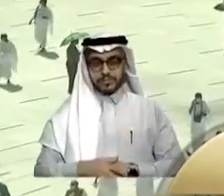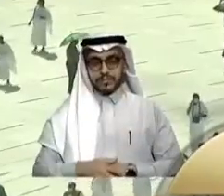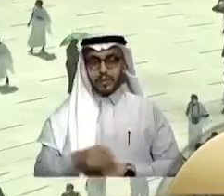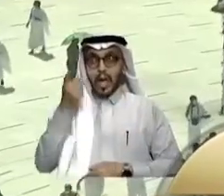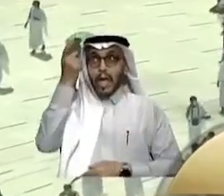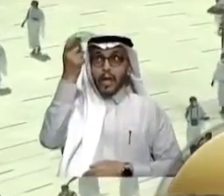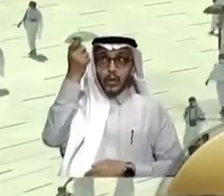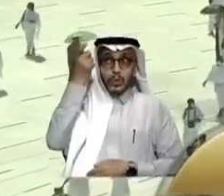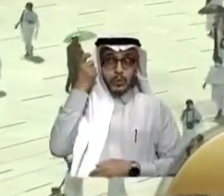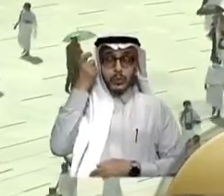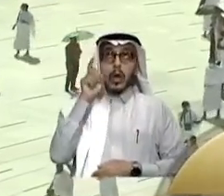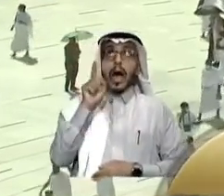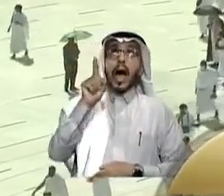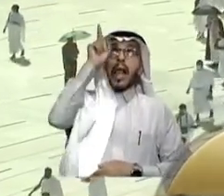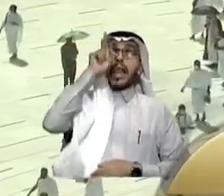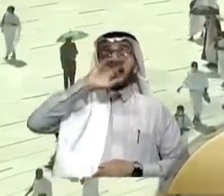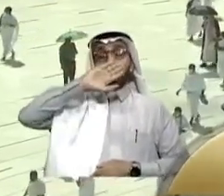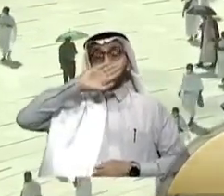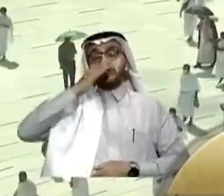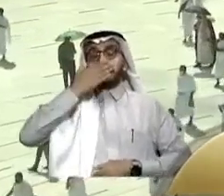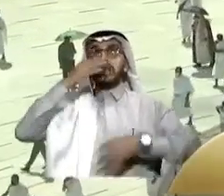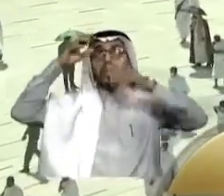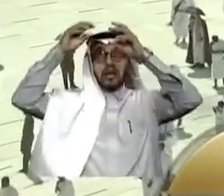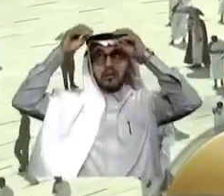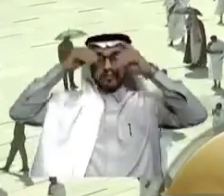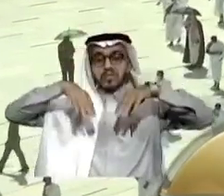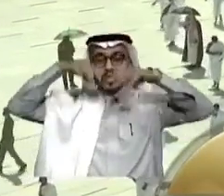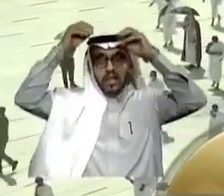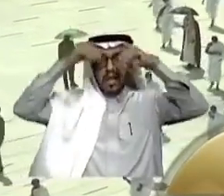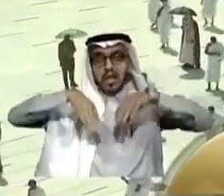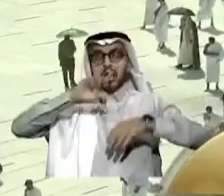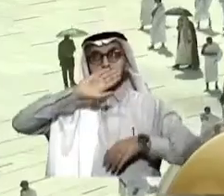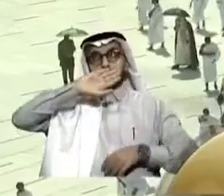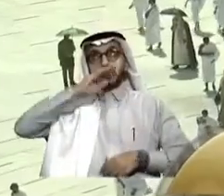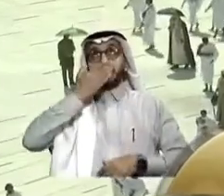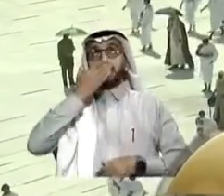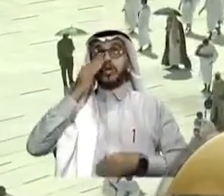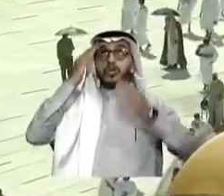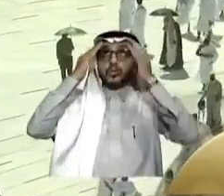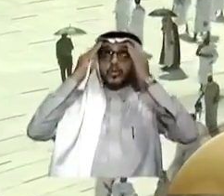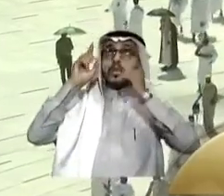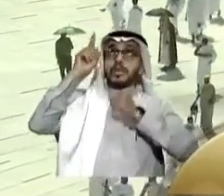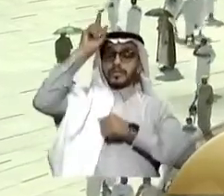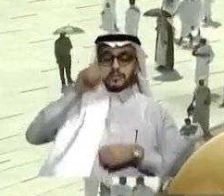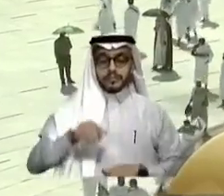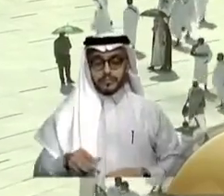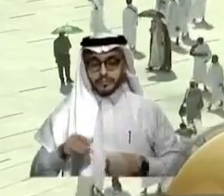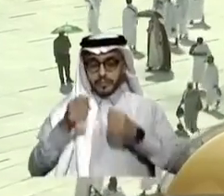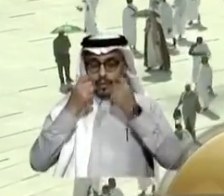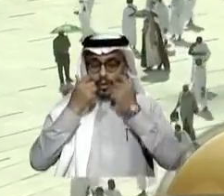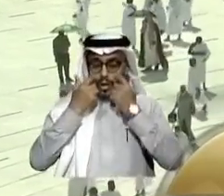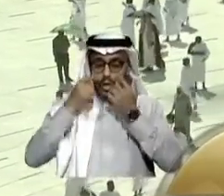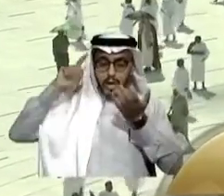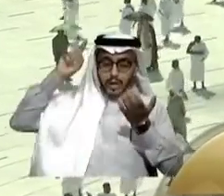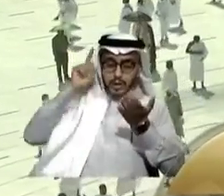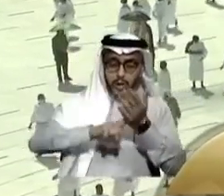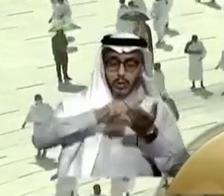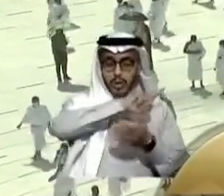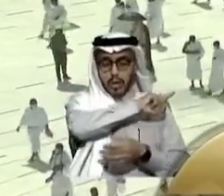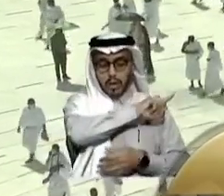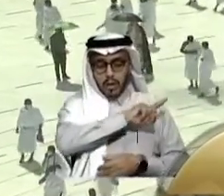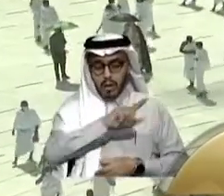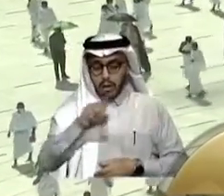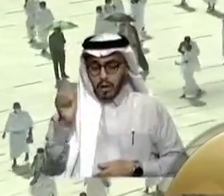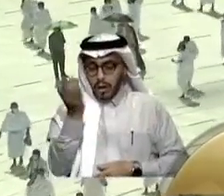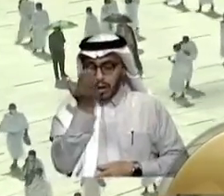وتعرف إليهم بما أسداه من إنعامه وإفضاله. أشهد أن لا إله